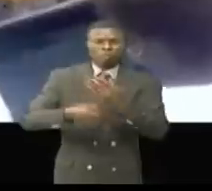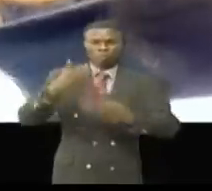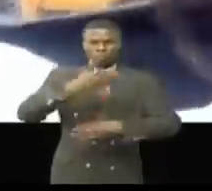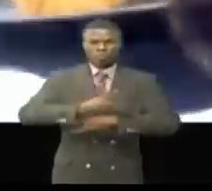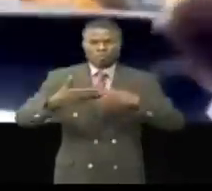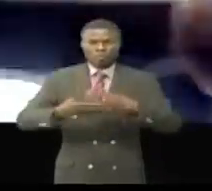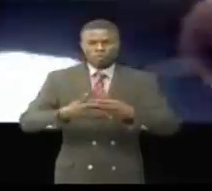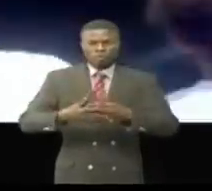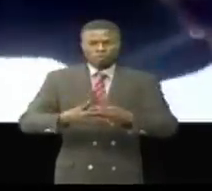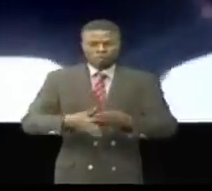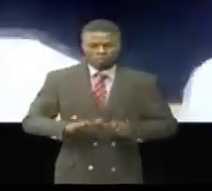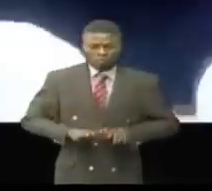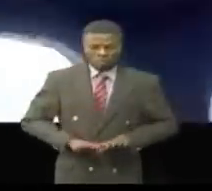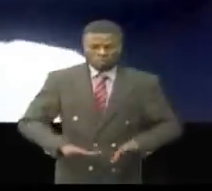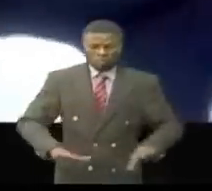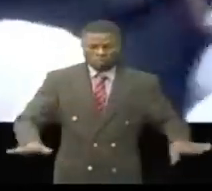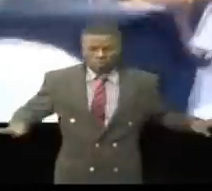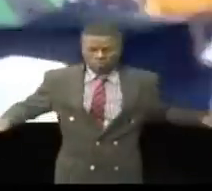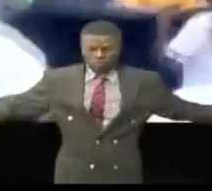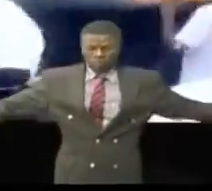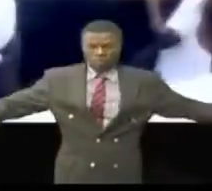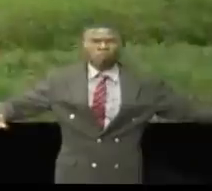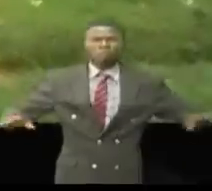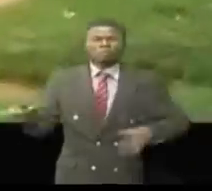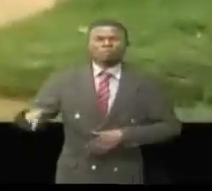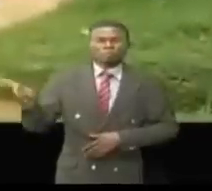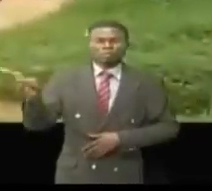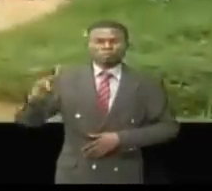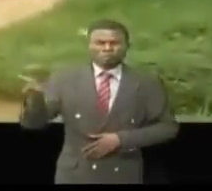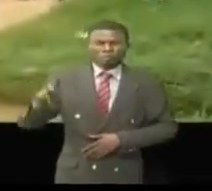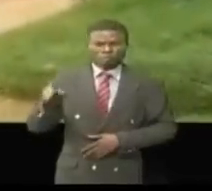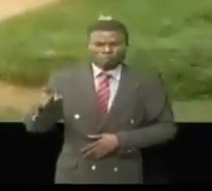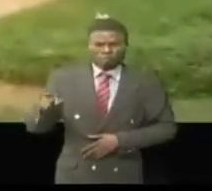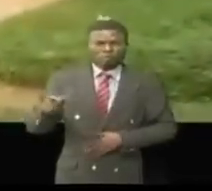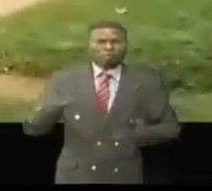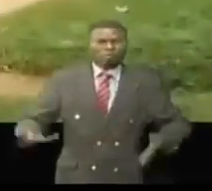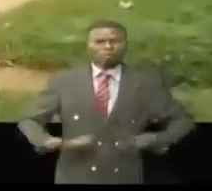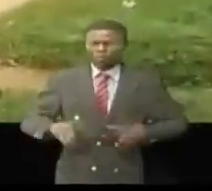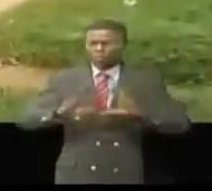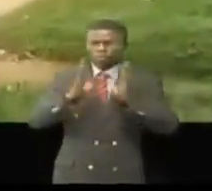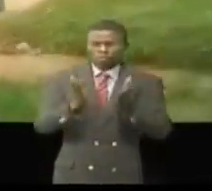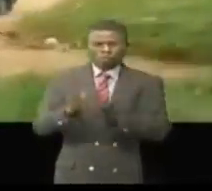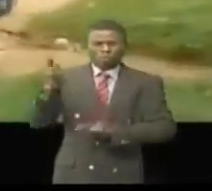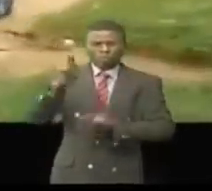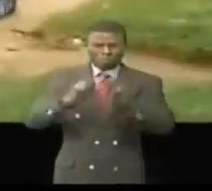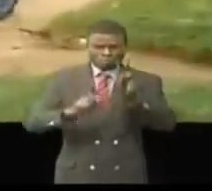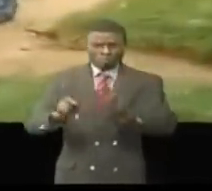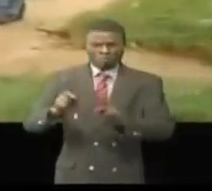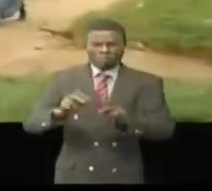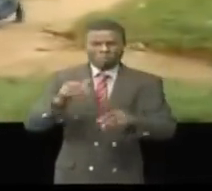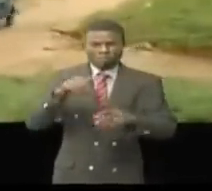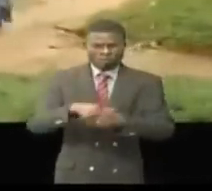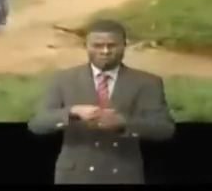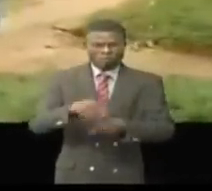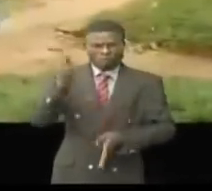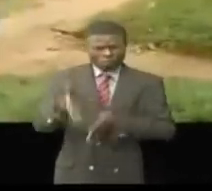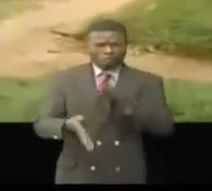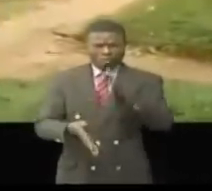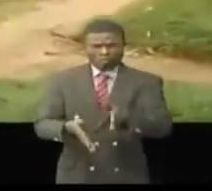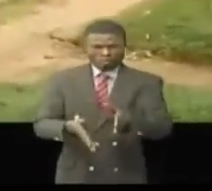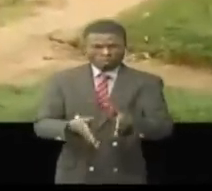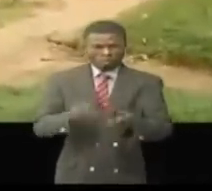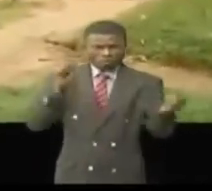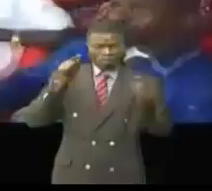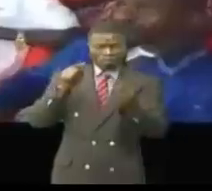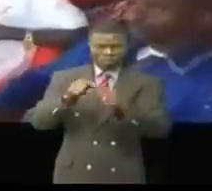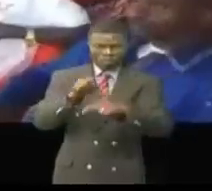d'un aérodrome dans la ville de Mweka, province du Kasaï, qui galvanise la joie de toute une population à travers une marche. Sous la direction